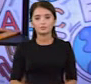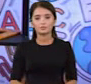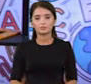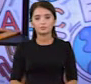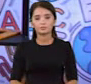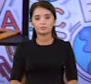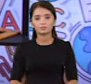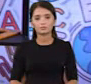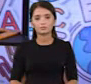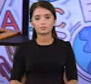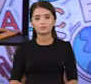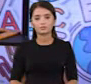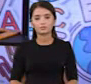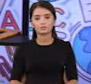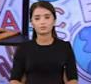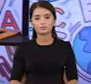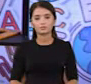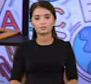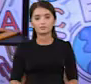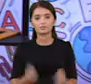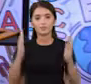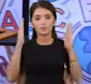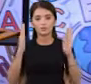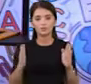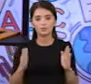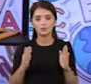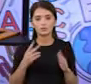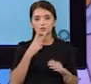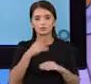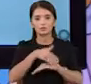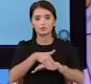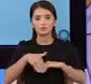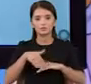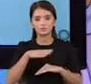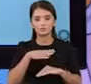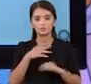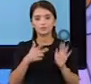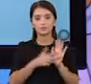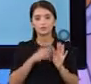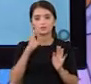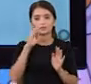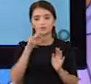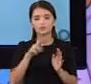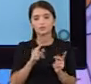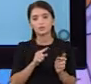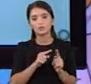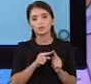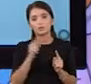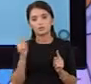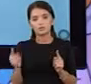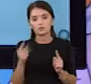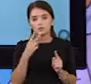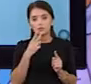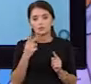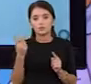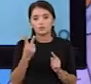teng bo'lgan kesma chizildi. Ikki chetlari chegaralangan. 8 santimetr. Endi navbatdagi bosqichga